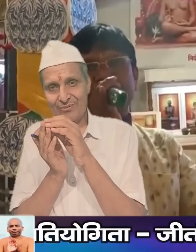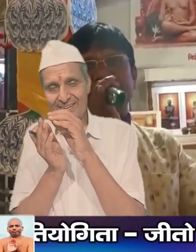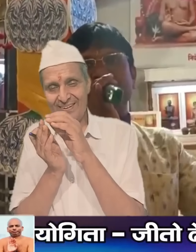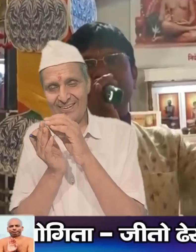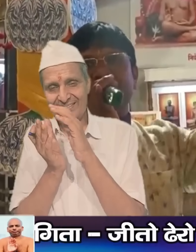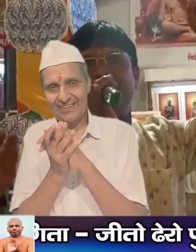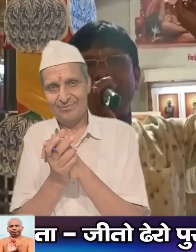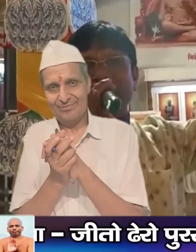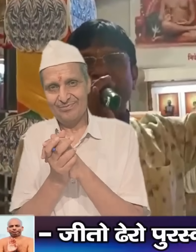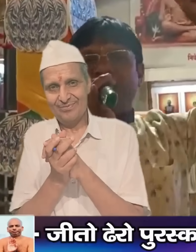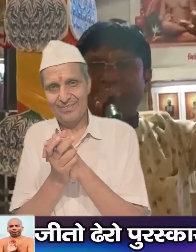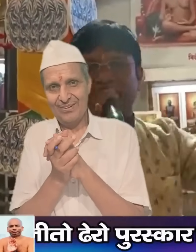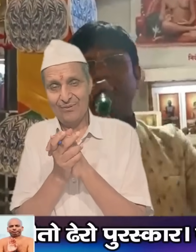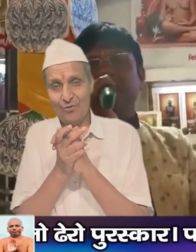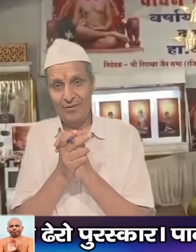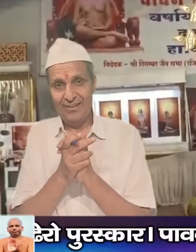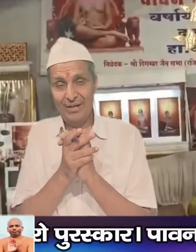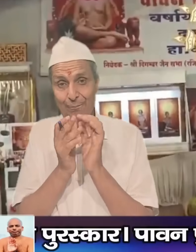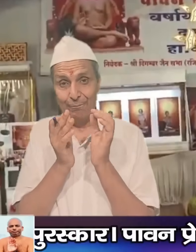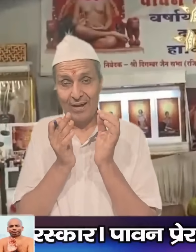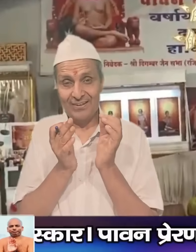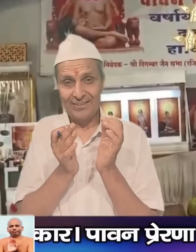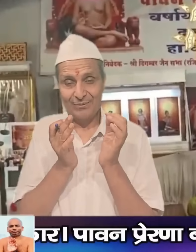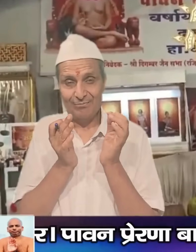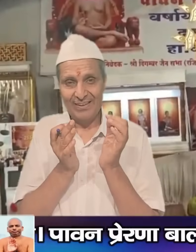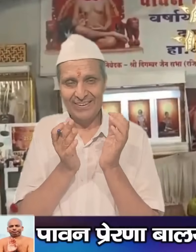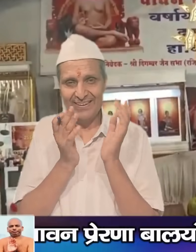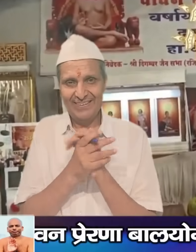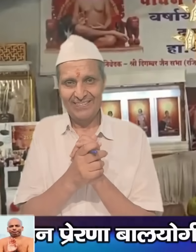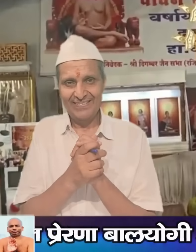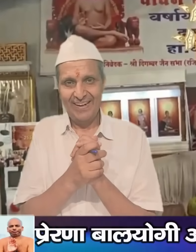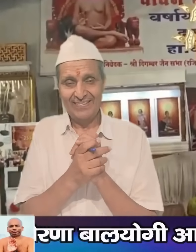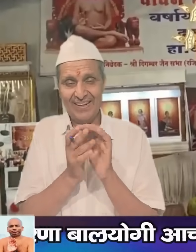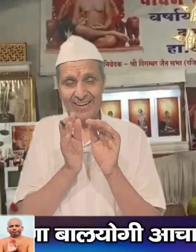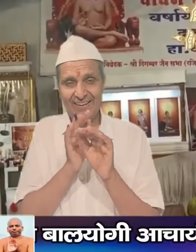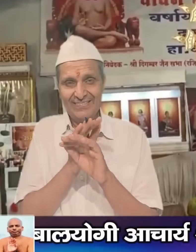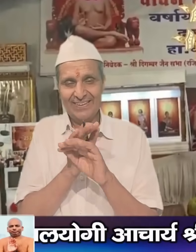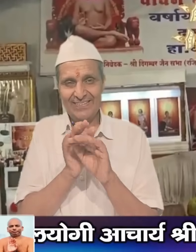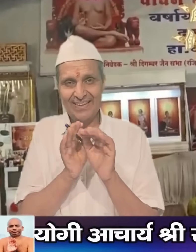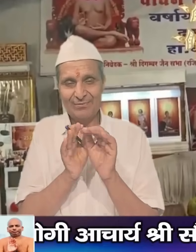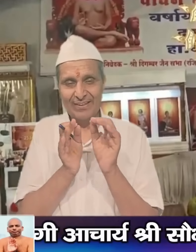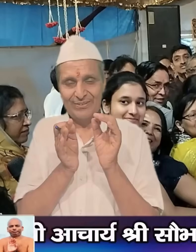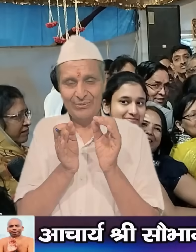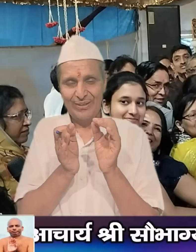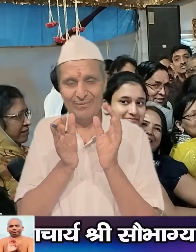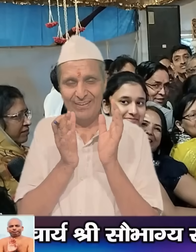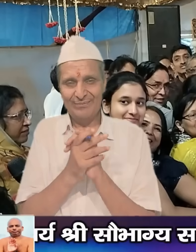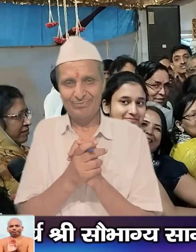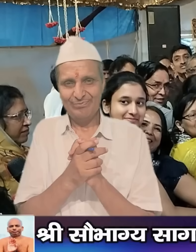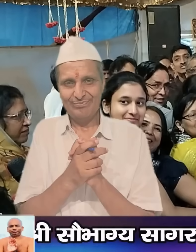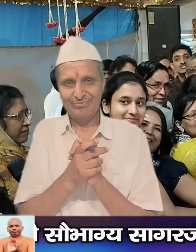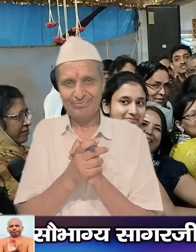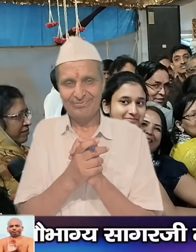डायरेक्टरेट ऑफ लिटरेचर, वो भी प्राकृत भाषा के लिए, ऐसा आज तक इतिहास में किसी को नहीं